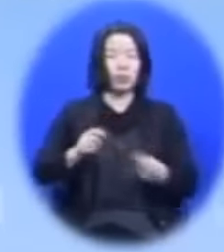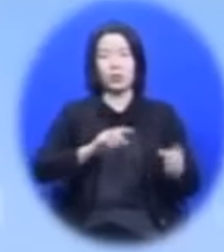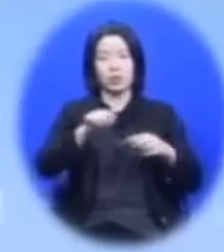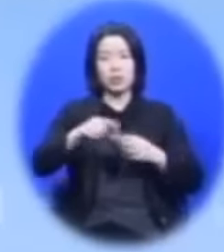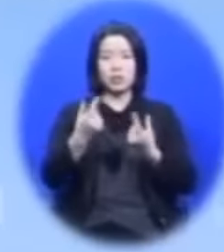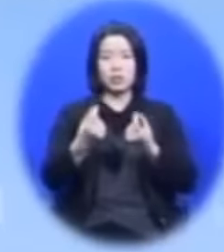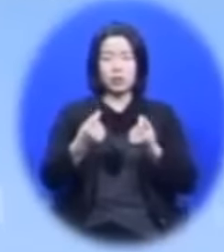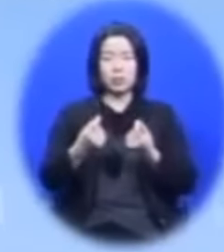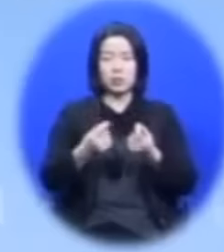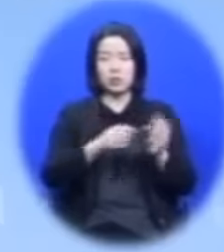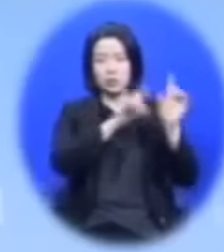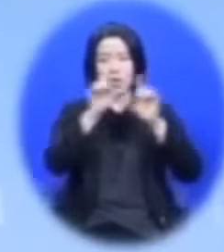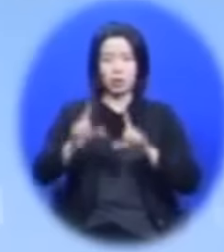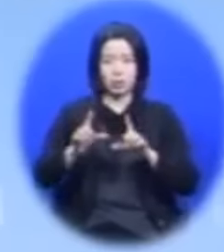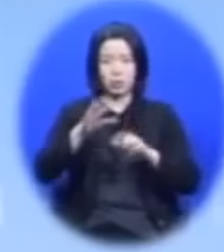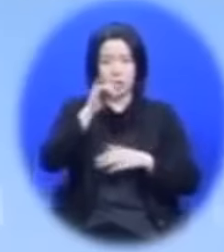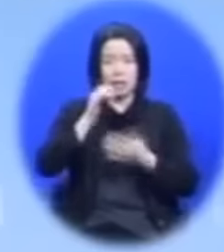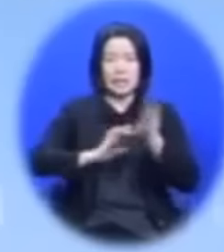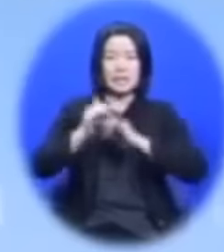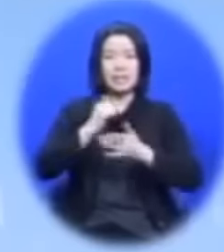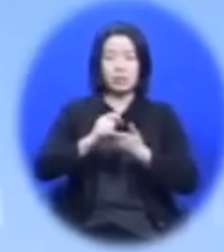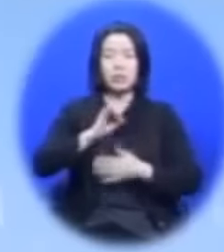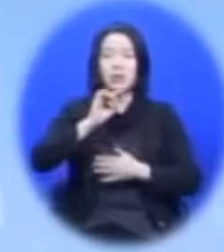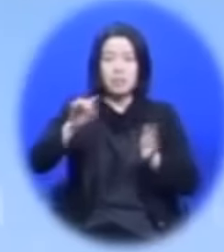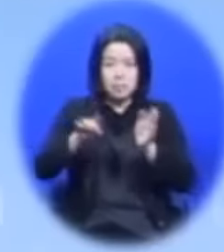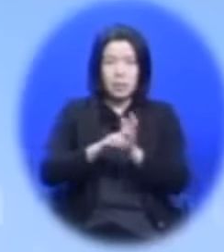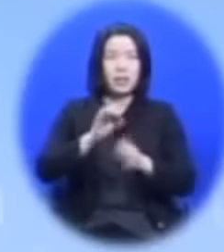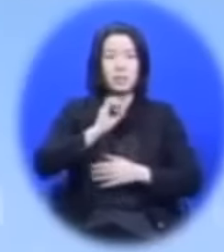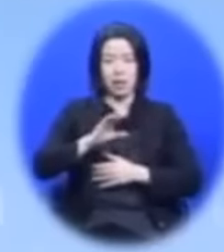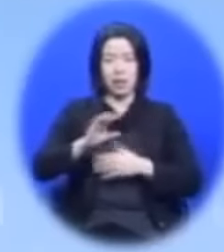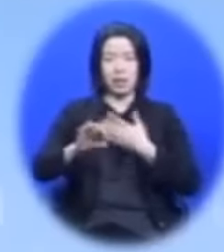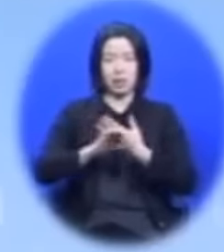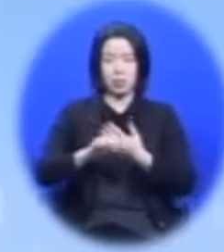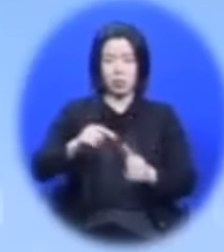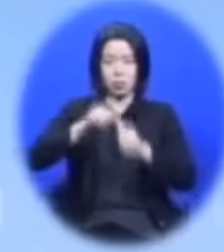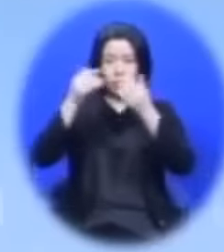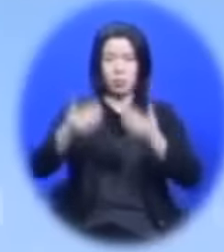그러면서도 예수님을 믿기만 하면 구원받는다,